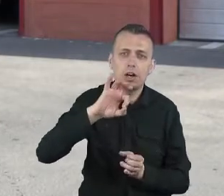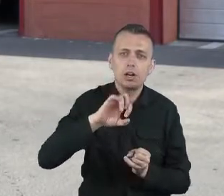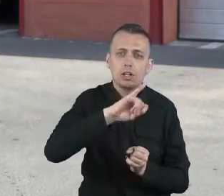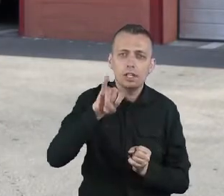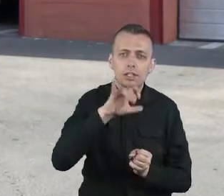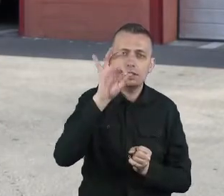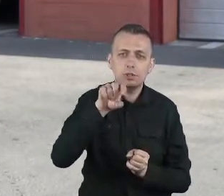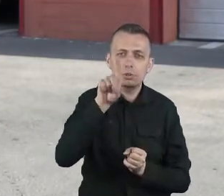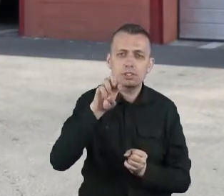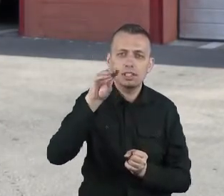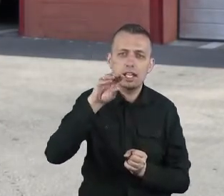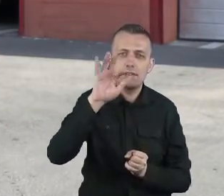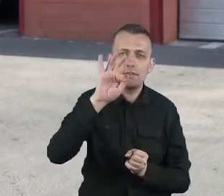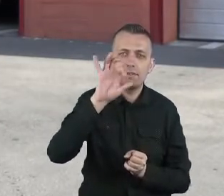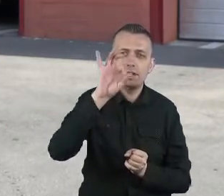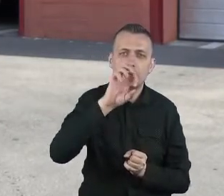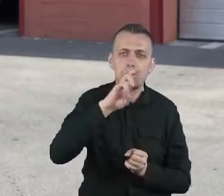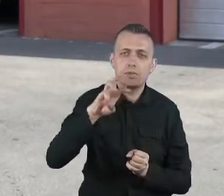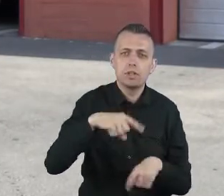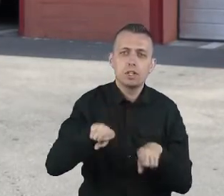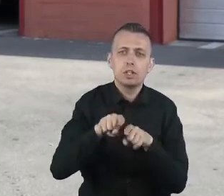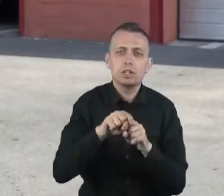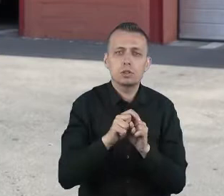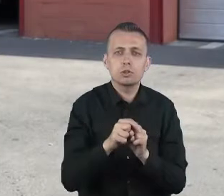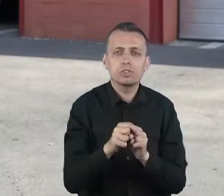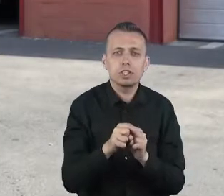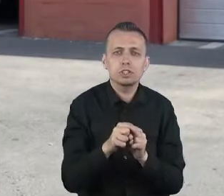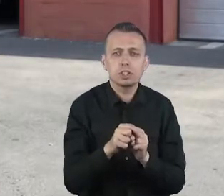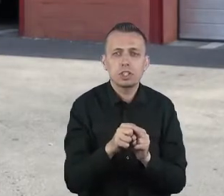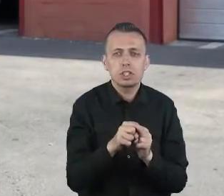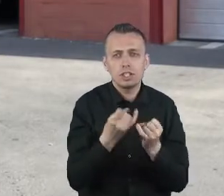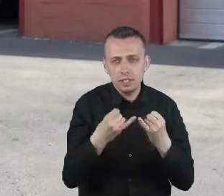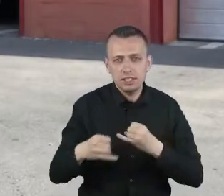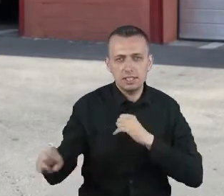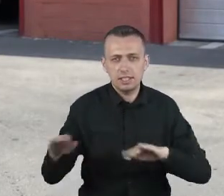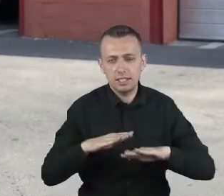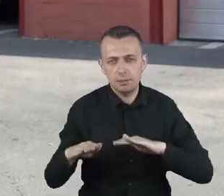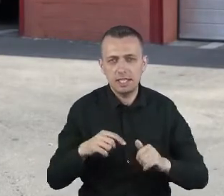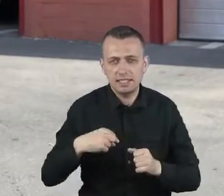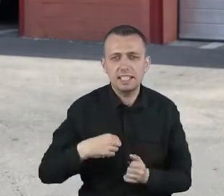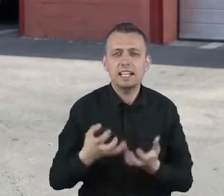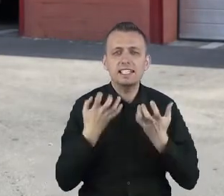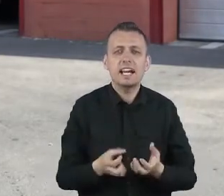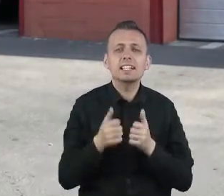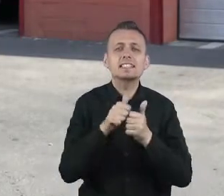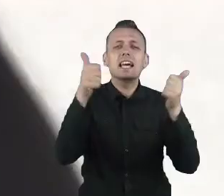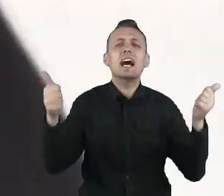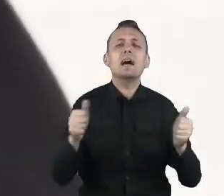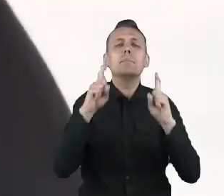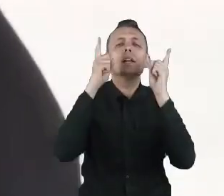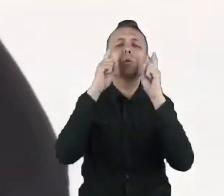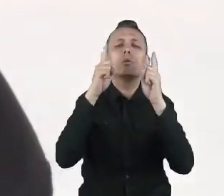miejscowości Wola Kałkowa, Krośniewice, Młogoszyn. Chciałbym zaapelować o zwrócenie